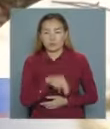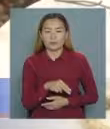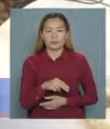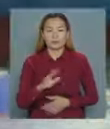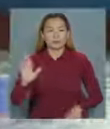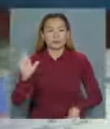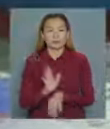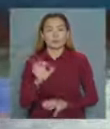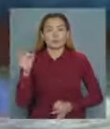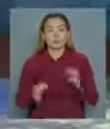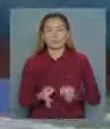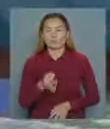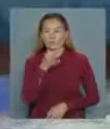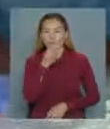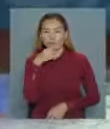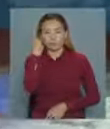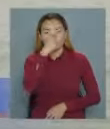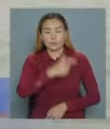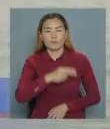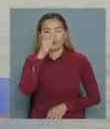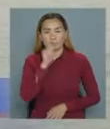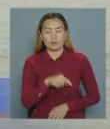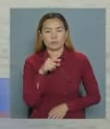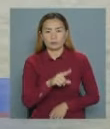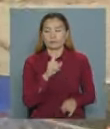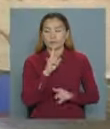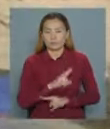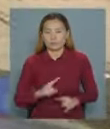заңды күшіне енген сот үкімімен танылғанша ол жасалған